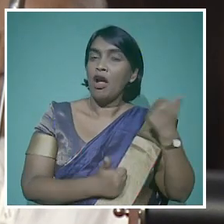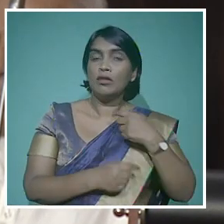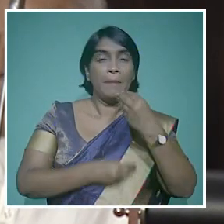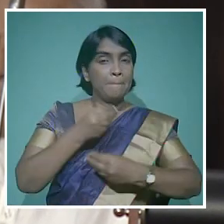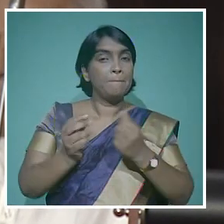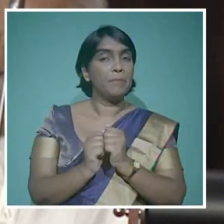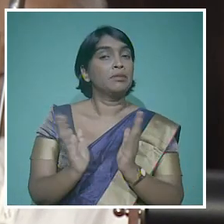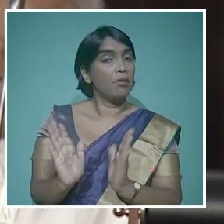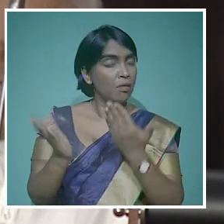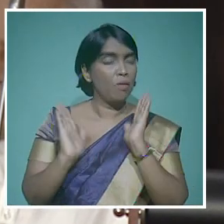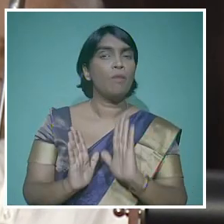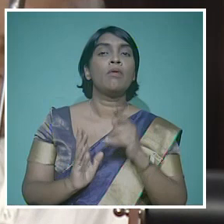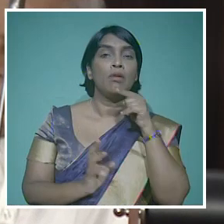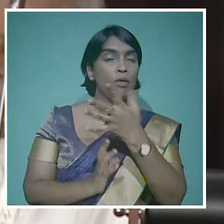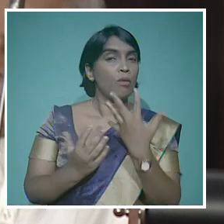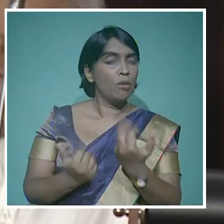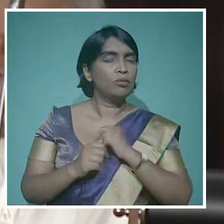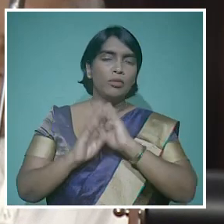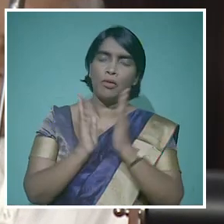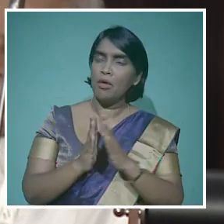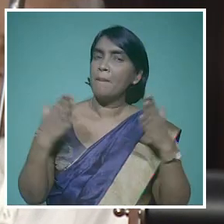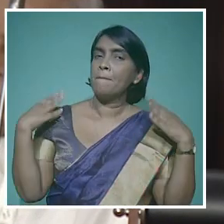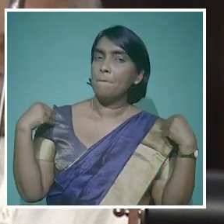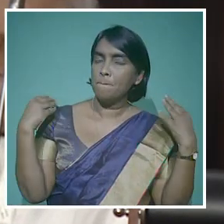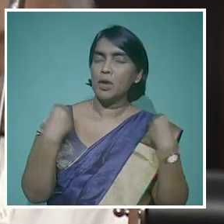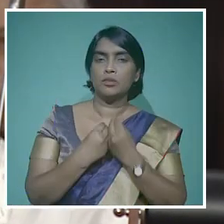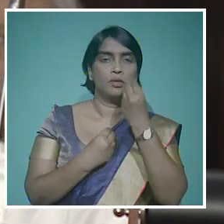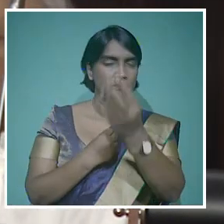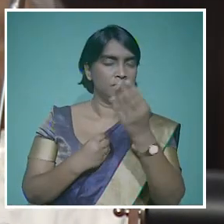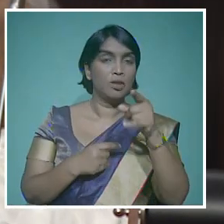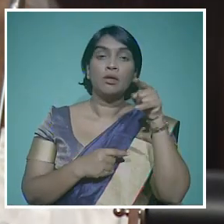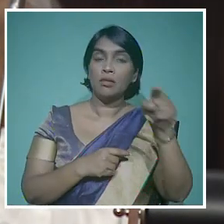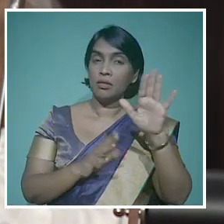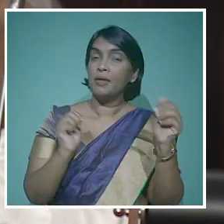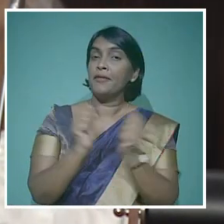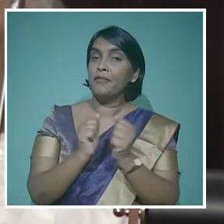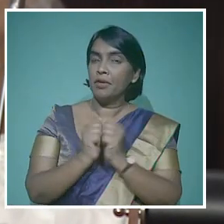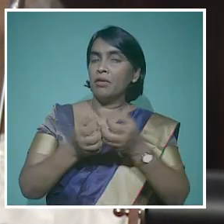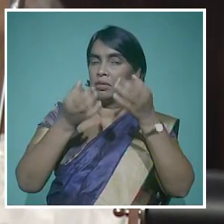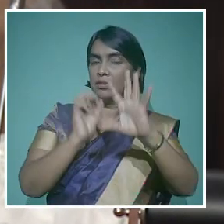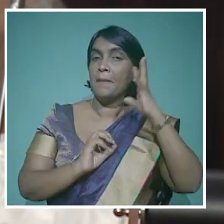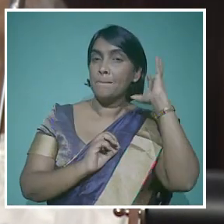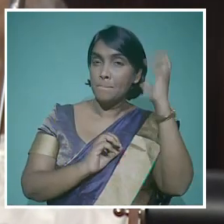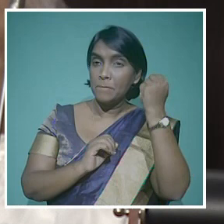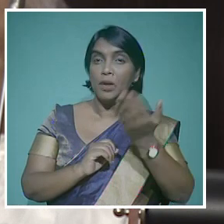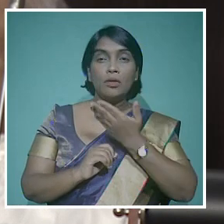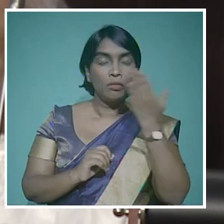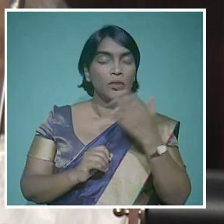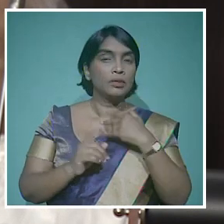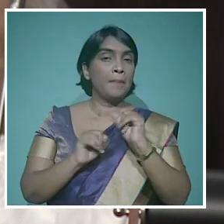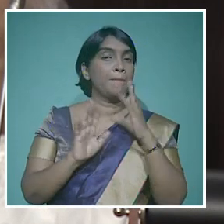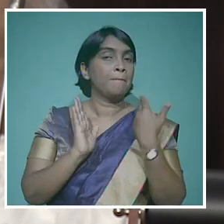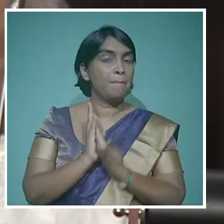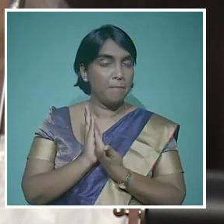ව්‍යවසායකයන් බිහි කළ යුතුයි. ඔවුන්ට අවශ්‍ය සියලු පහසුකම් සැලසිය යුතුයි. ඔවුන්ගේ කාර්යයන් වඩාත් ඵලදායී කරගත හැකි